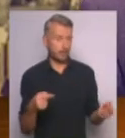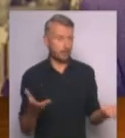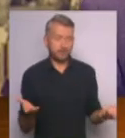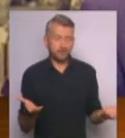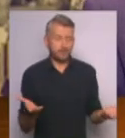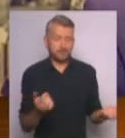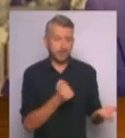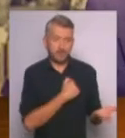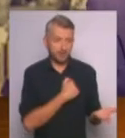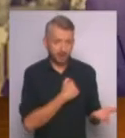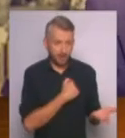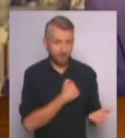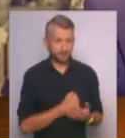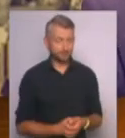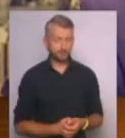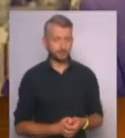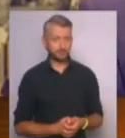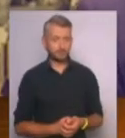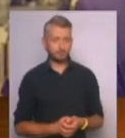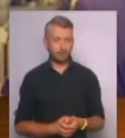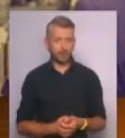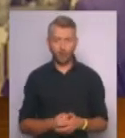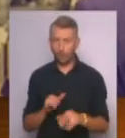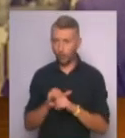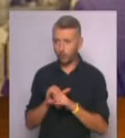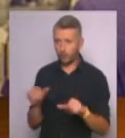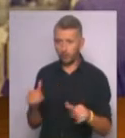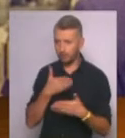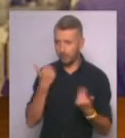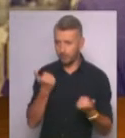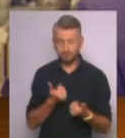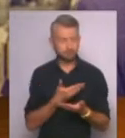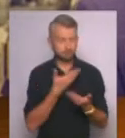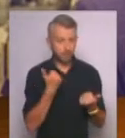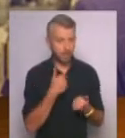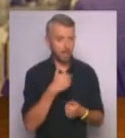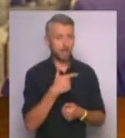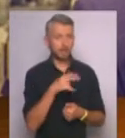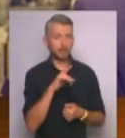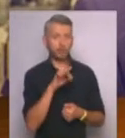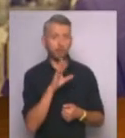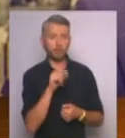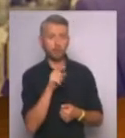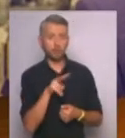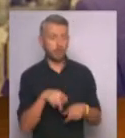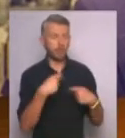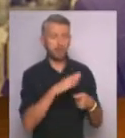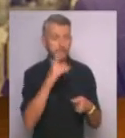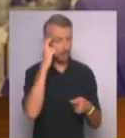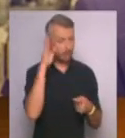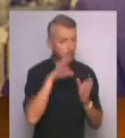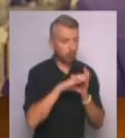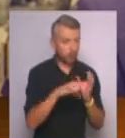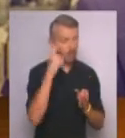на жаль, ми... Прогресу поки що жодного в цьому немає. Гідровузел не переданий на Київводоканал. Київводоканал